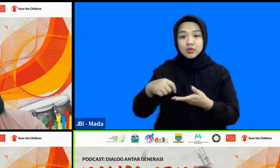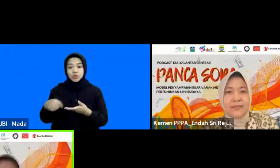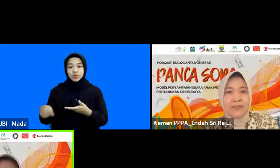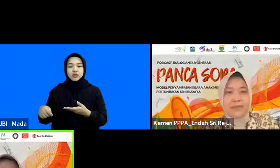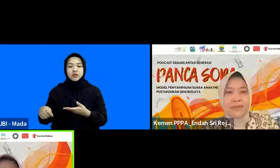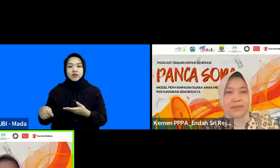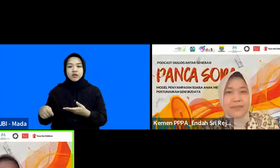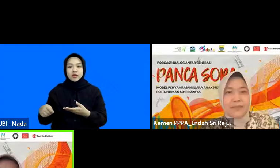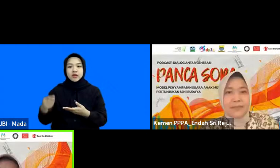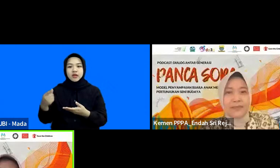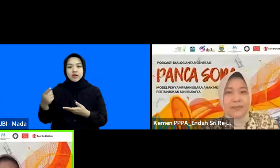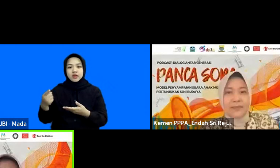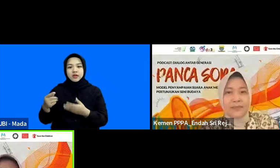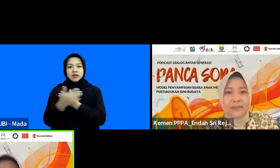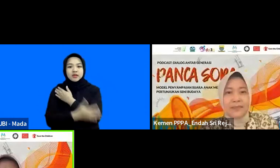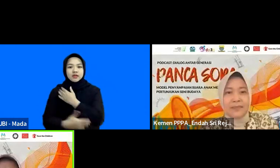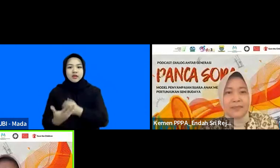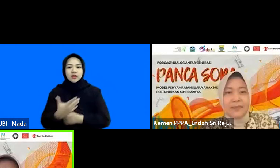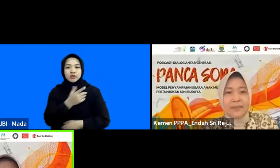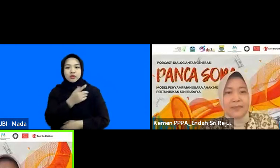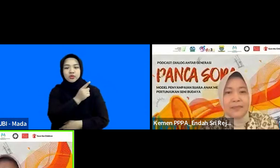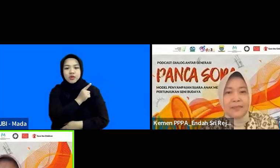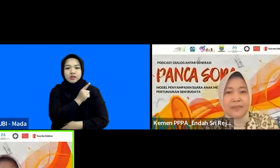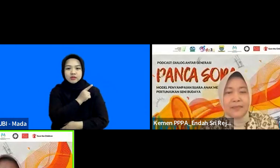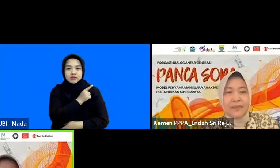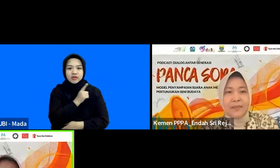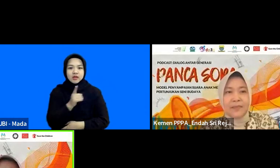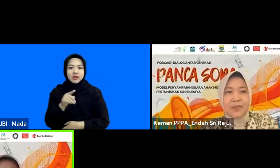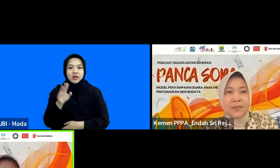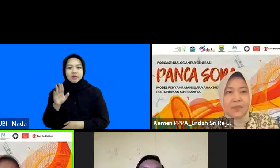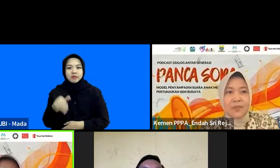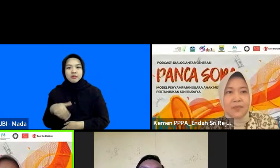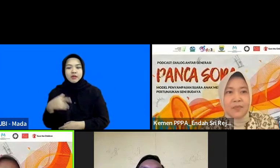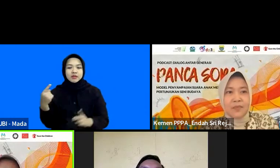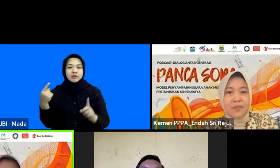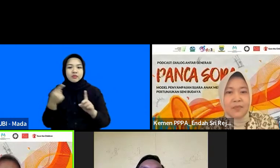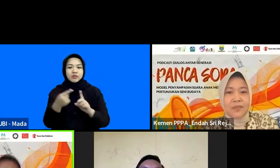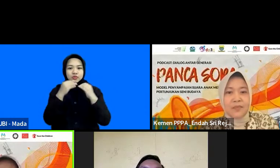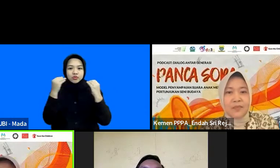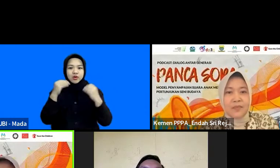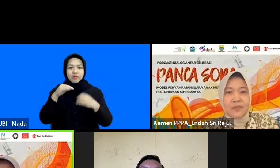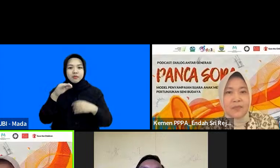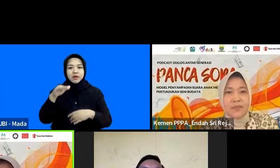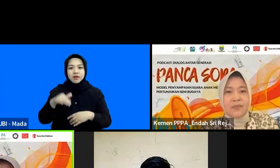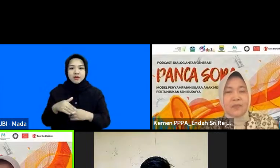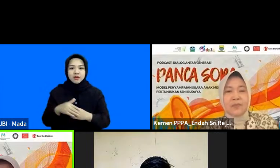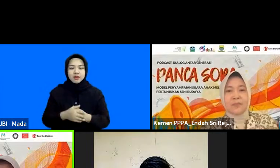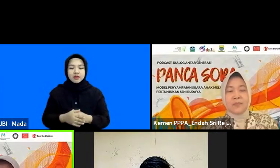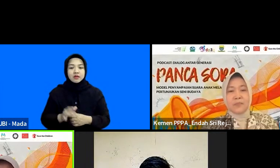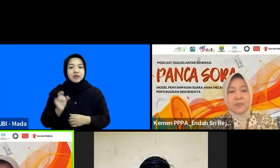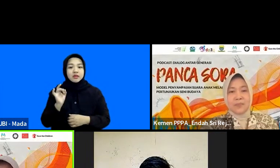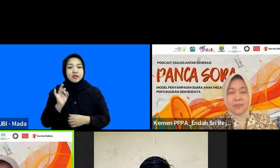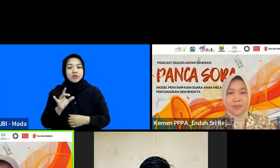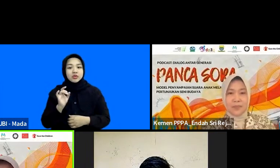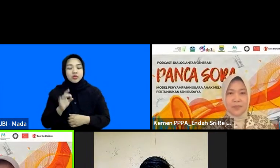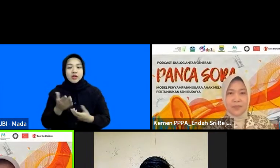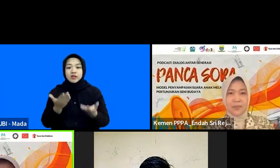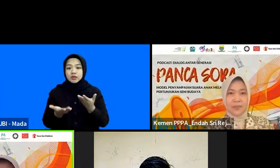sekolah baik negeri maupun swasta masih sedang menuju ke ramah anak gitu ya, kecuali mungkin untuk